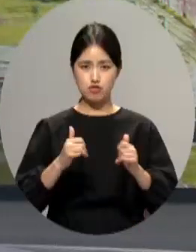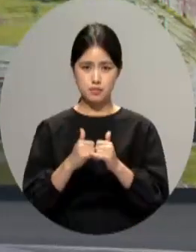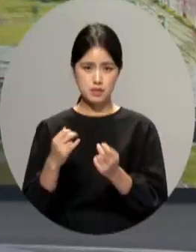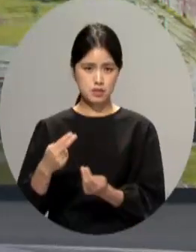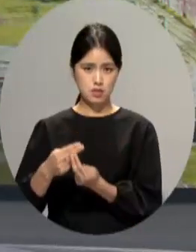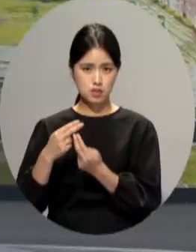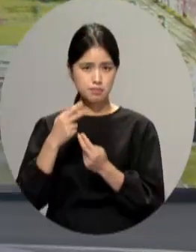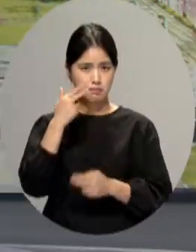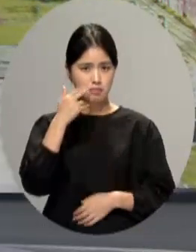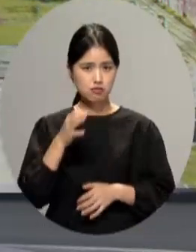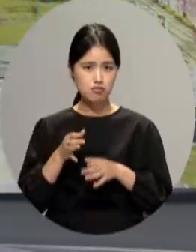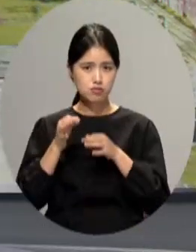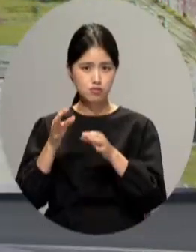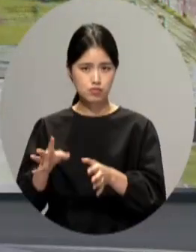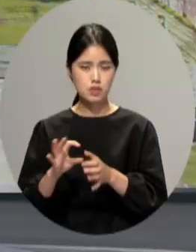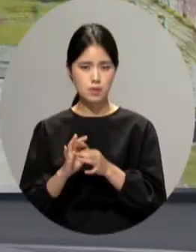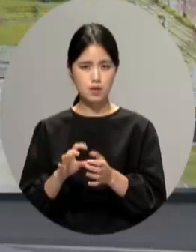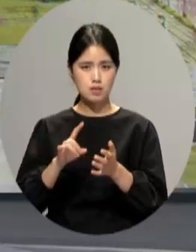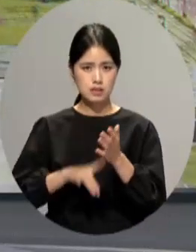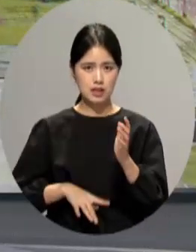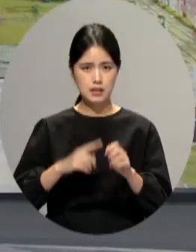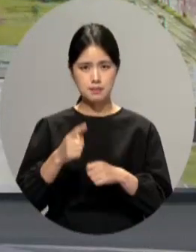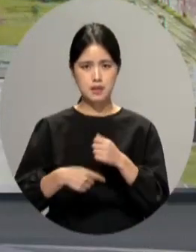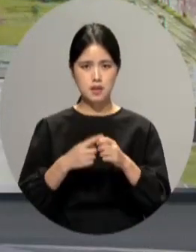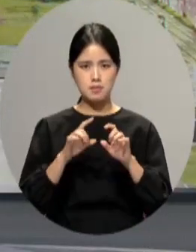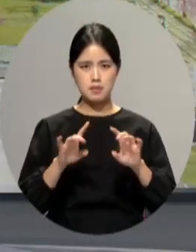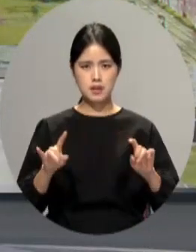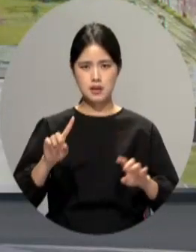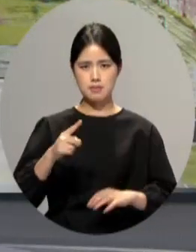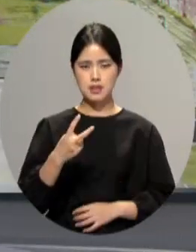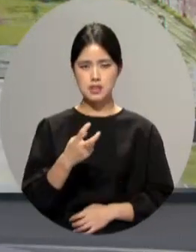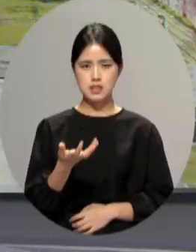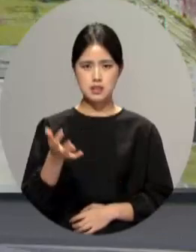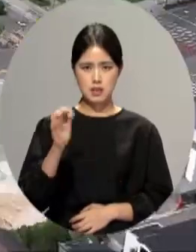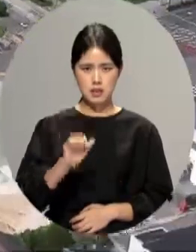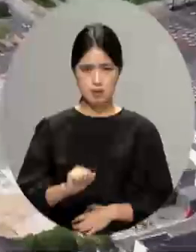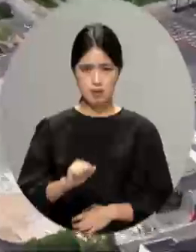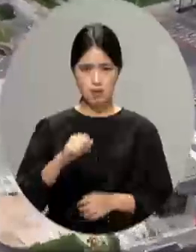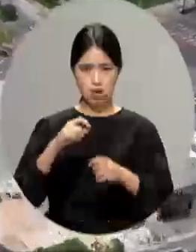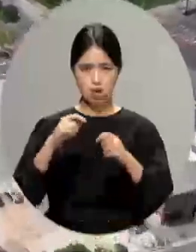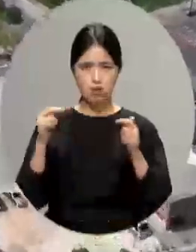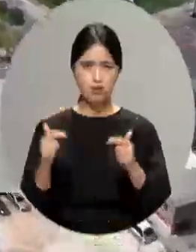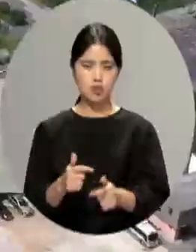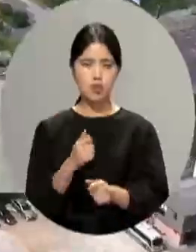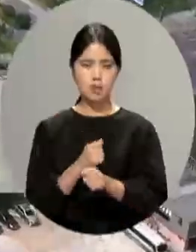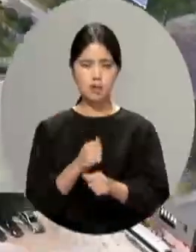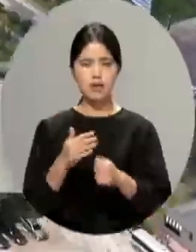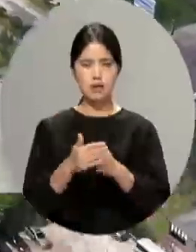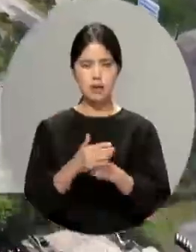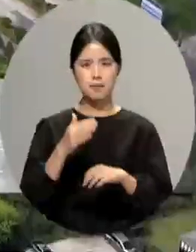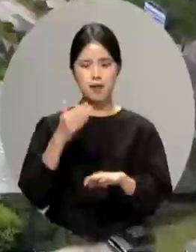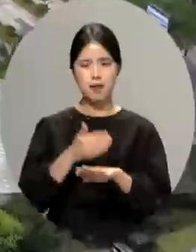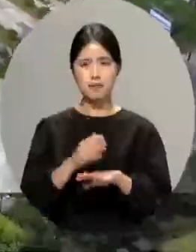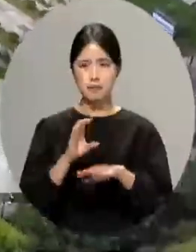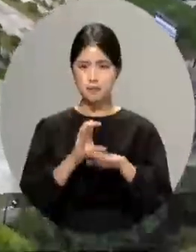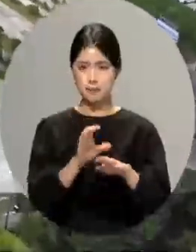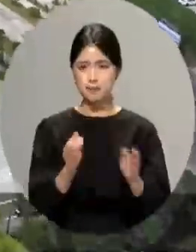국민연금이 미국 투자 관련 세금을 매년 120억 원 이상 절감한 공로로 감사원표창을 받았습니다